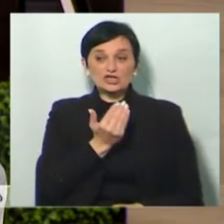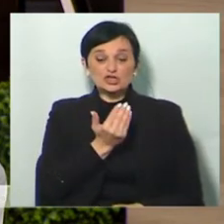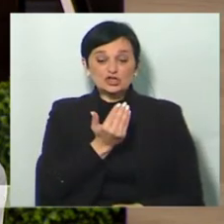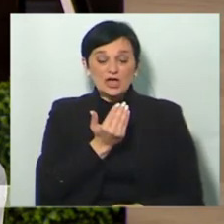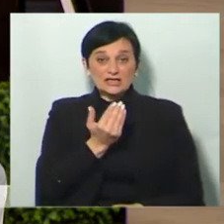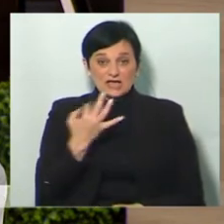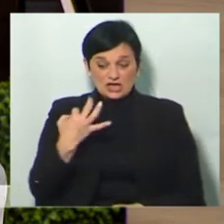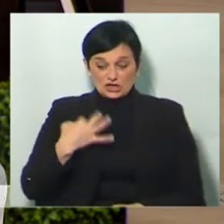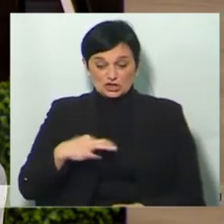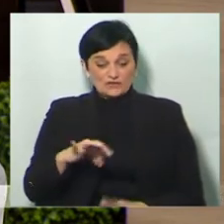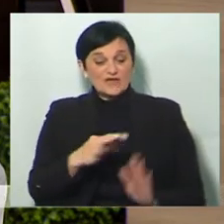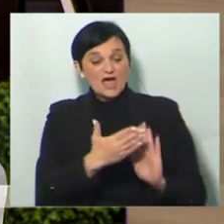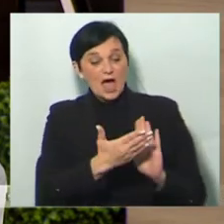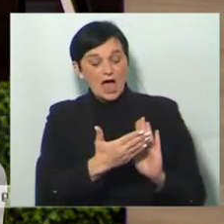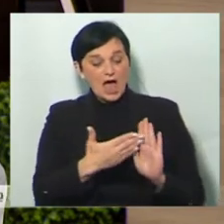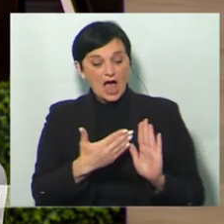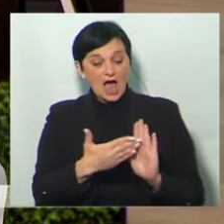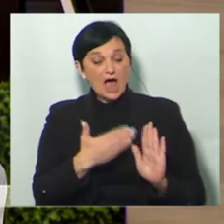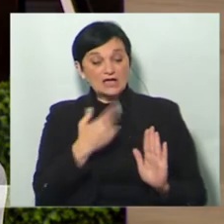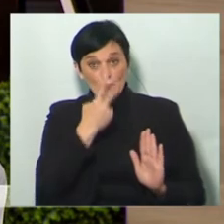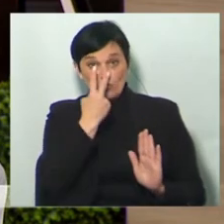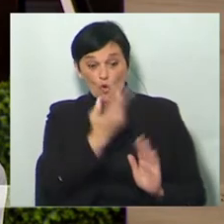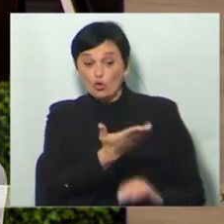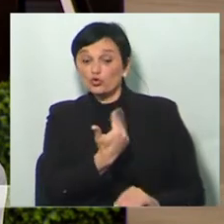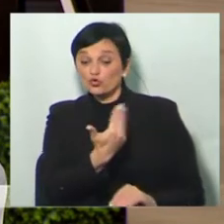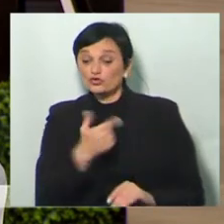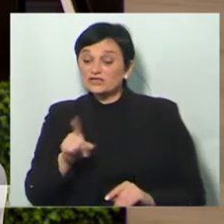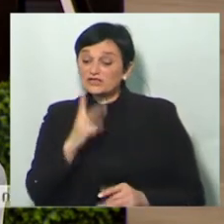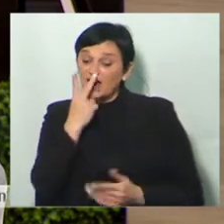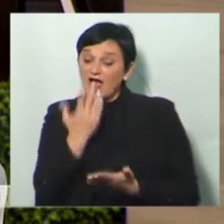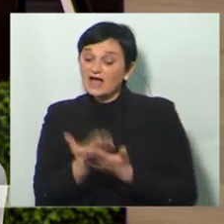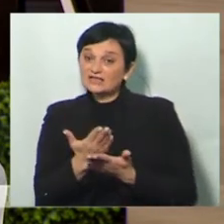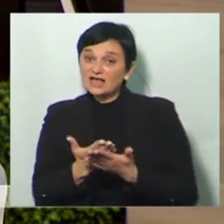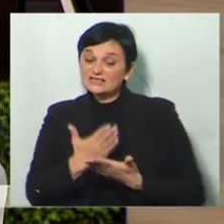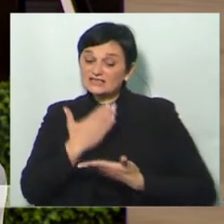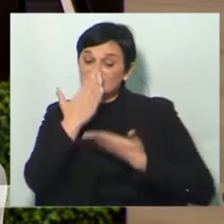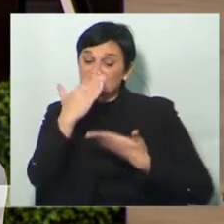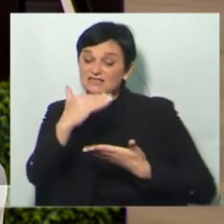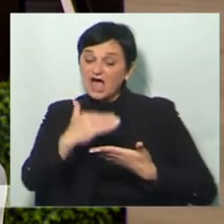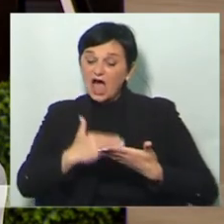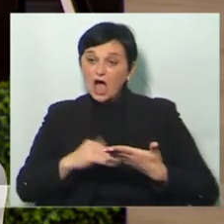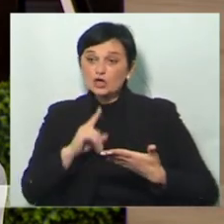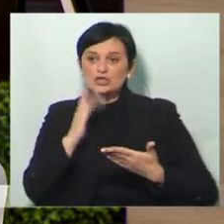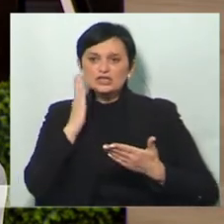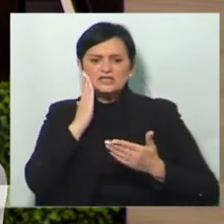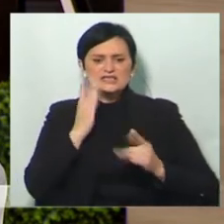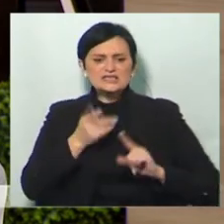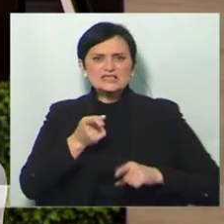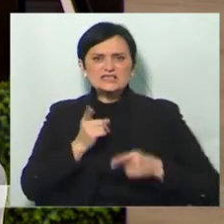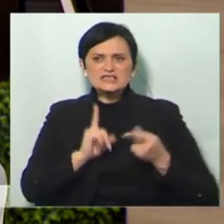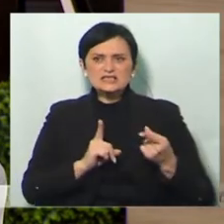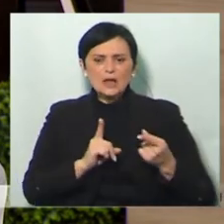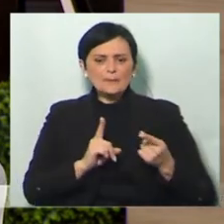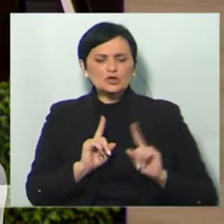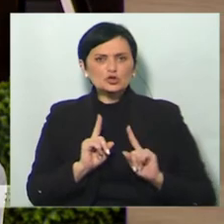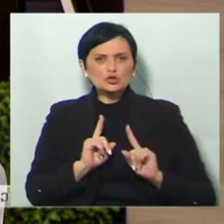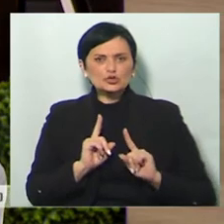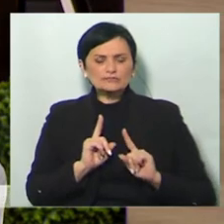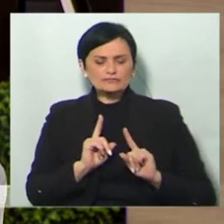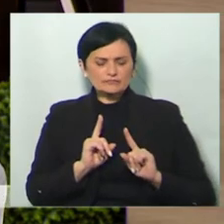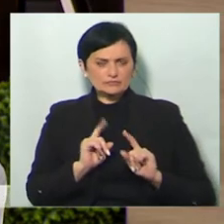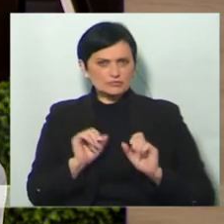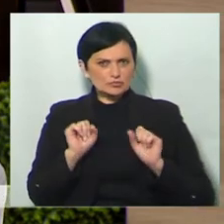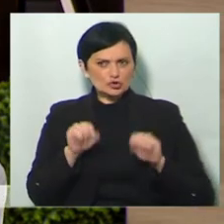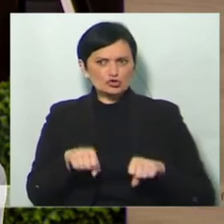შულს ეძახი, რომ მოდი ნახე რა განახო, რა წაგაკითხო და სინამდვილეში სრულიად არ არის ეს